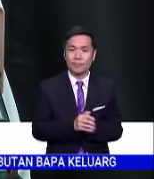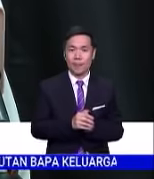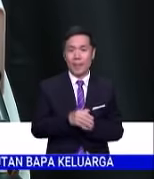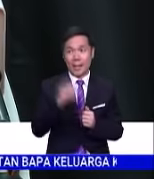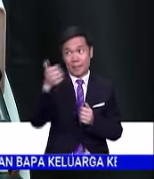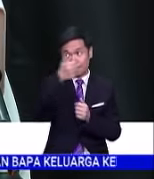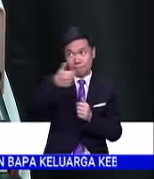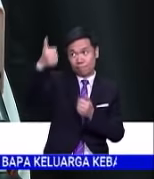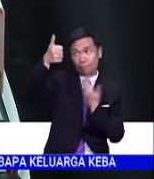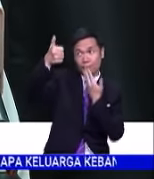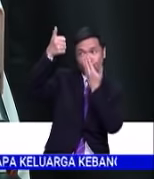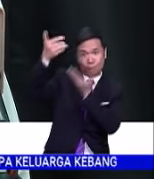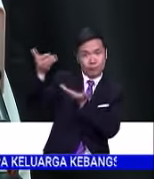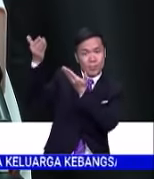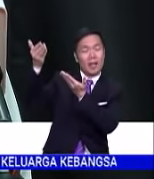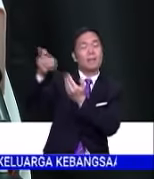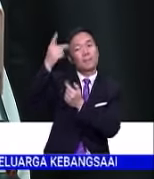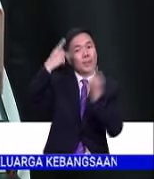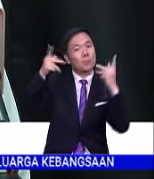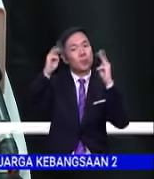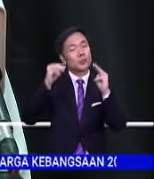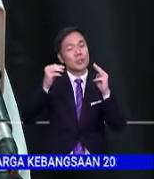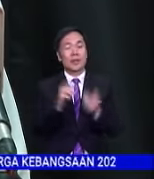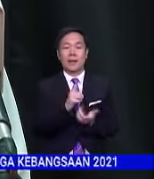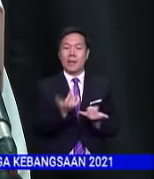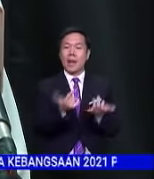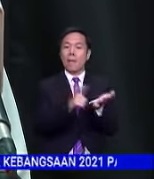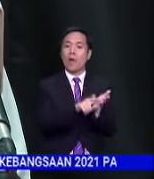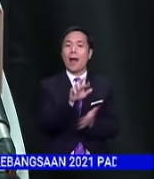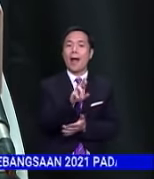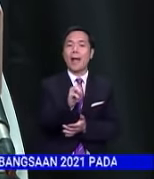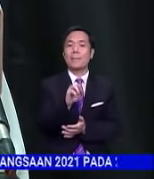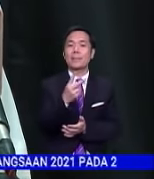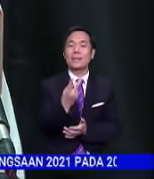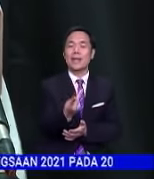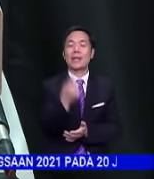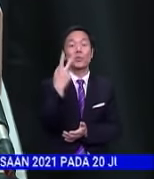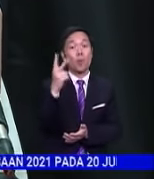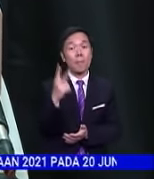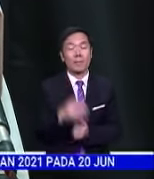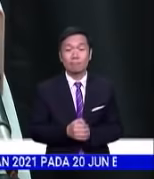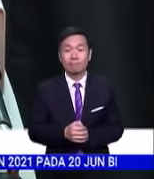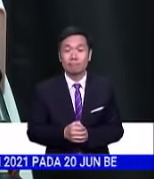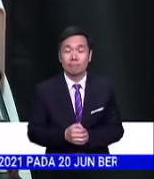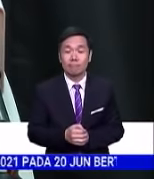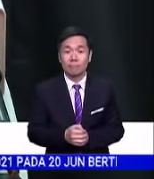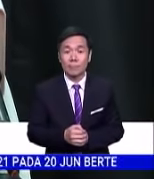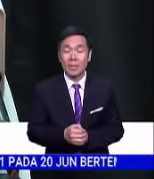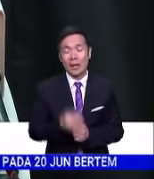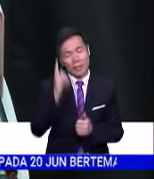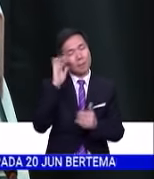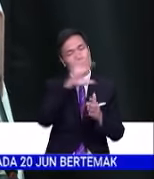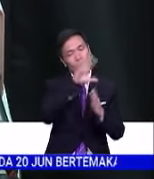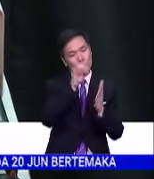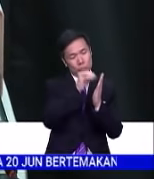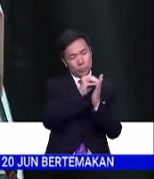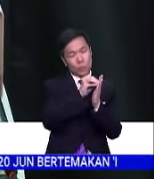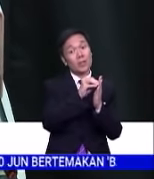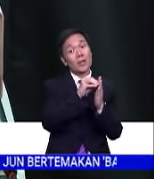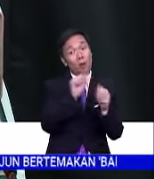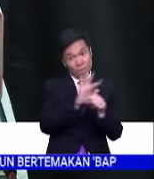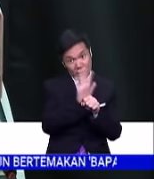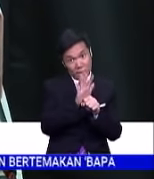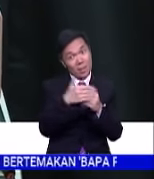Menteri Rancangan Malaysia ke-12. Ya. Dan ini sudah pasti akan mengikut kira semualah. Keadaan COVID, pasca